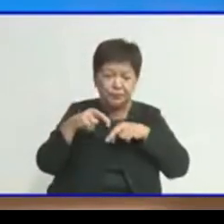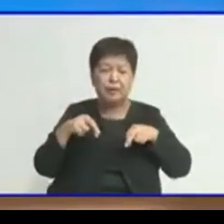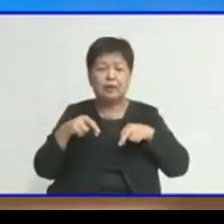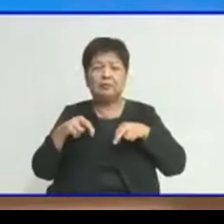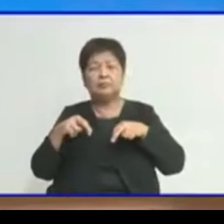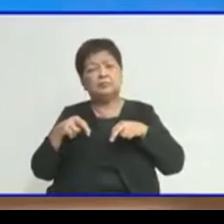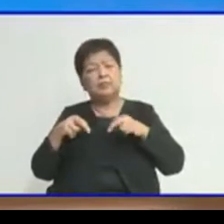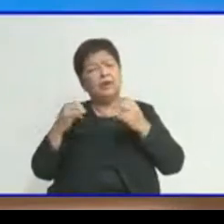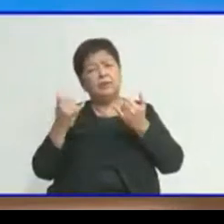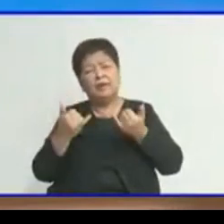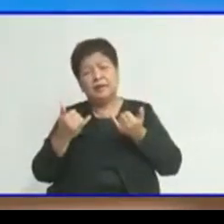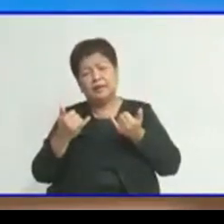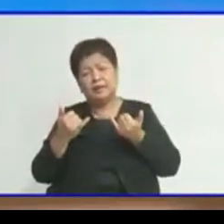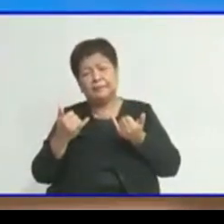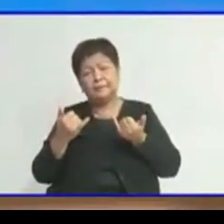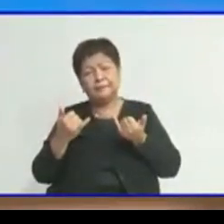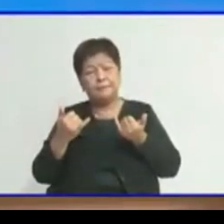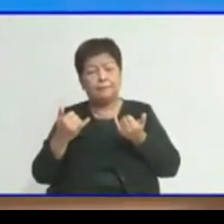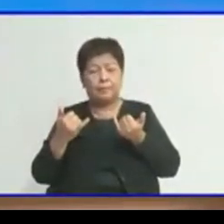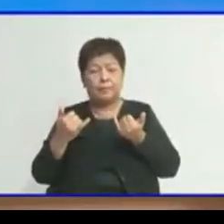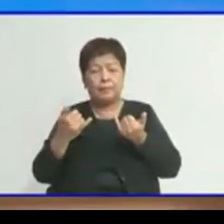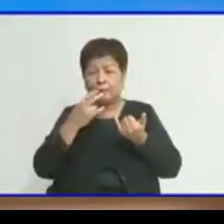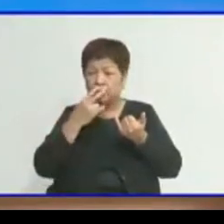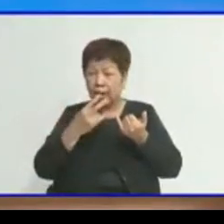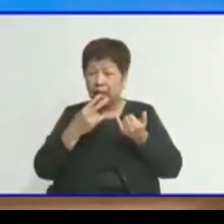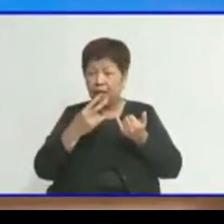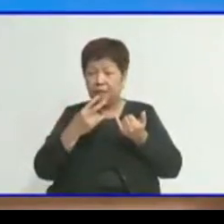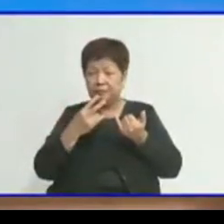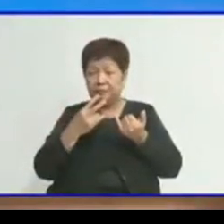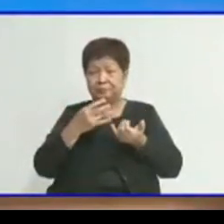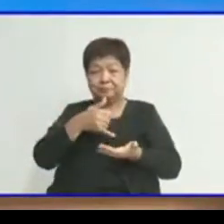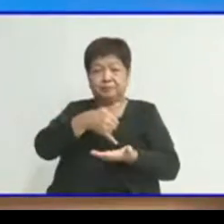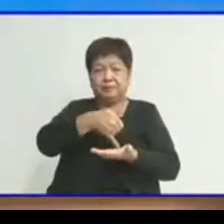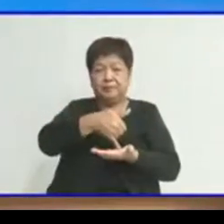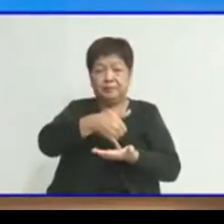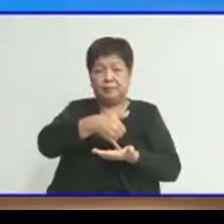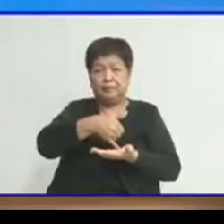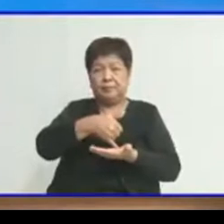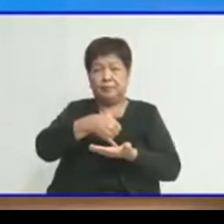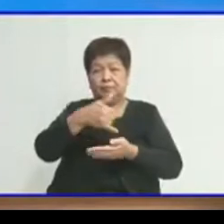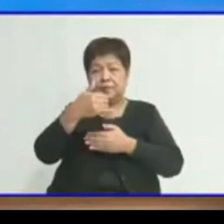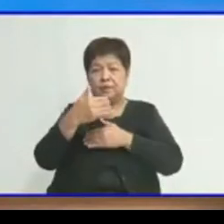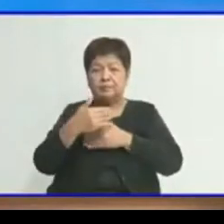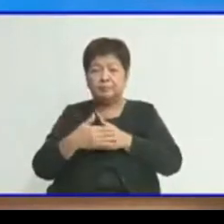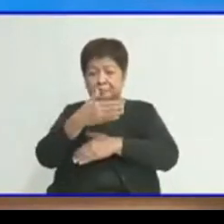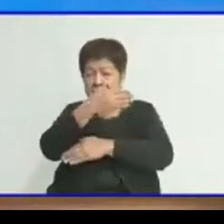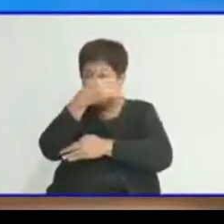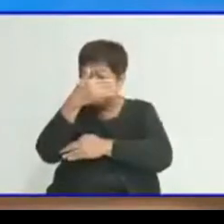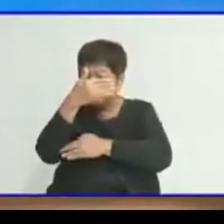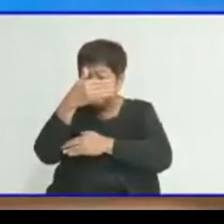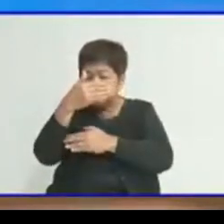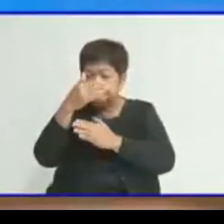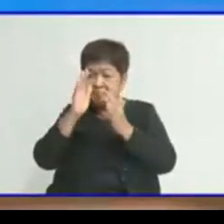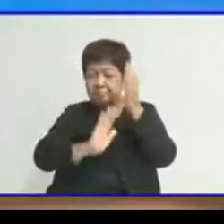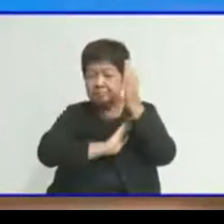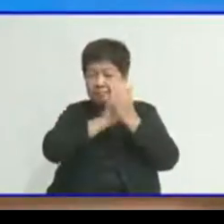จุบันเนี่ยมองเรื่องด้านความมั่นคงเฉพาะเมื่อก่อนอาจจะมองความมั่นคงด้านมั่นคงของประเท